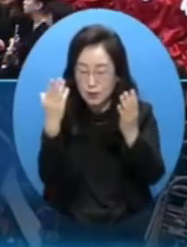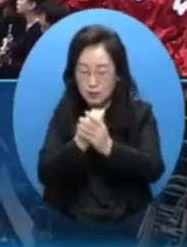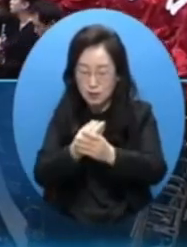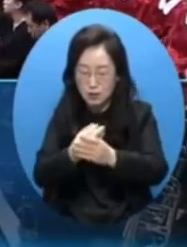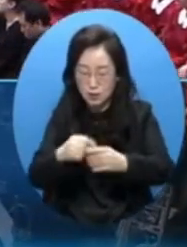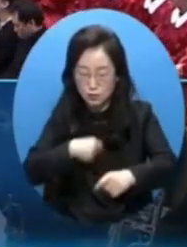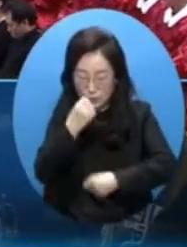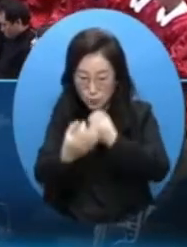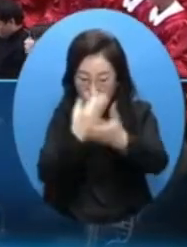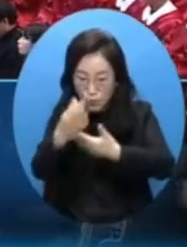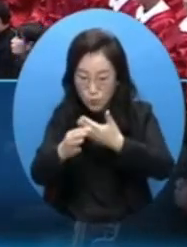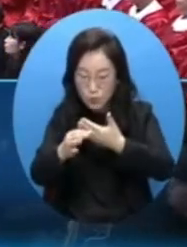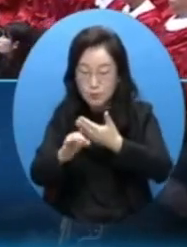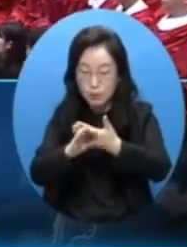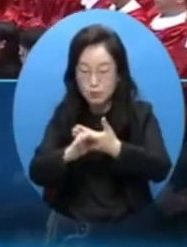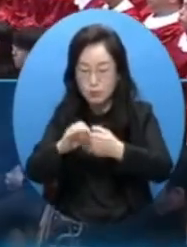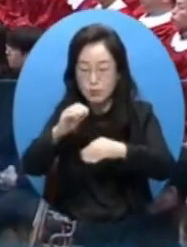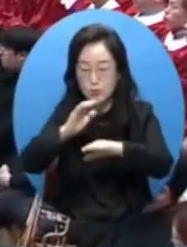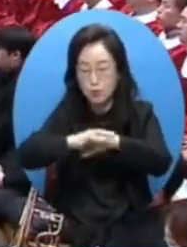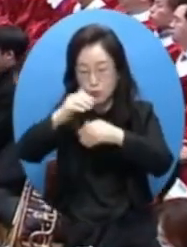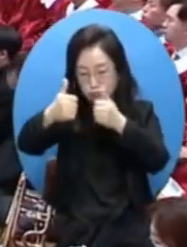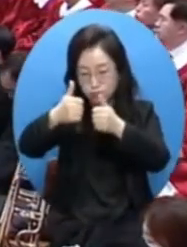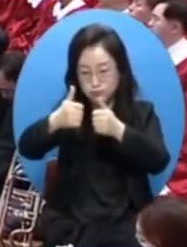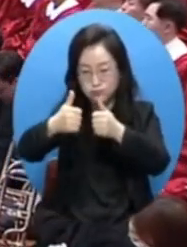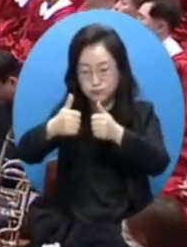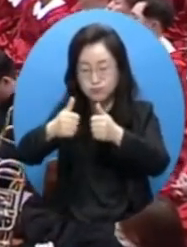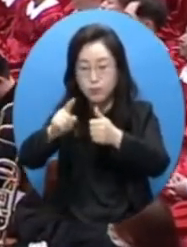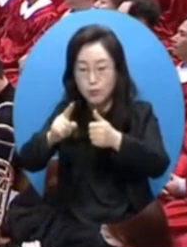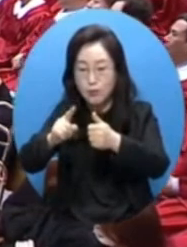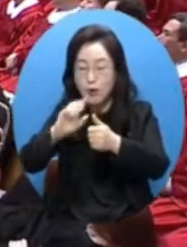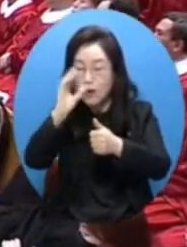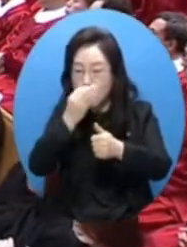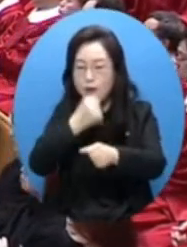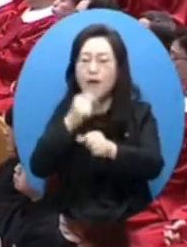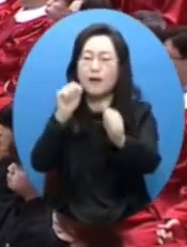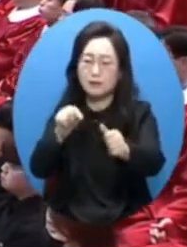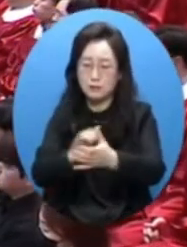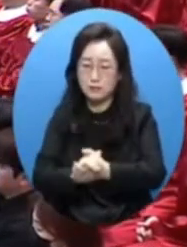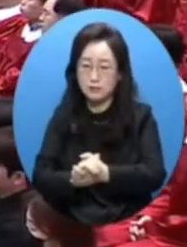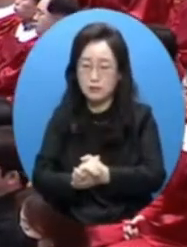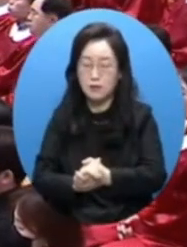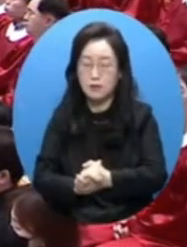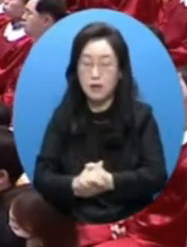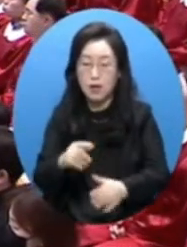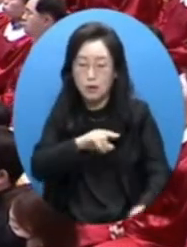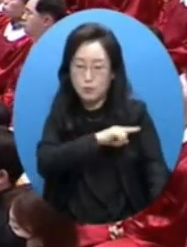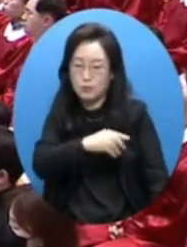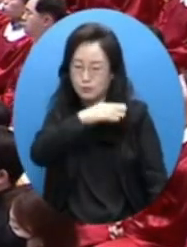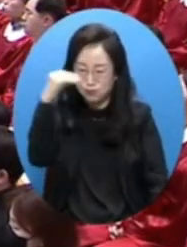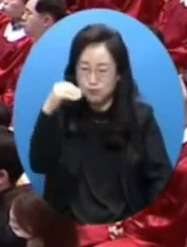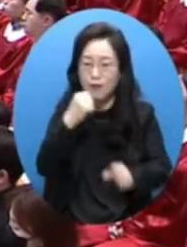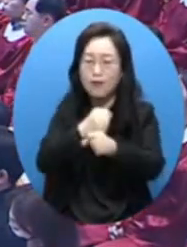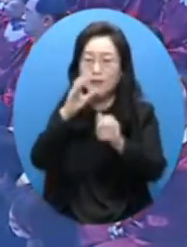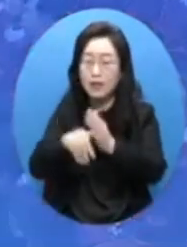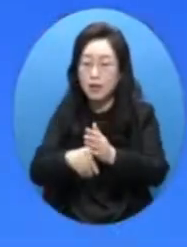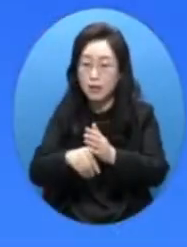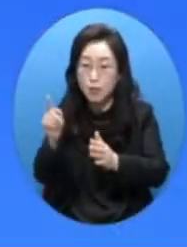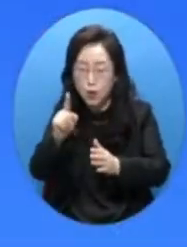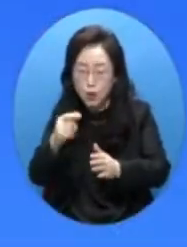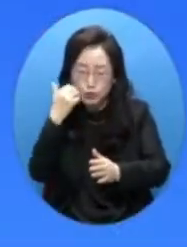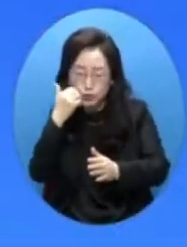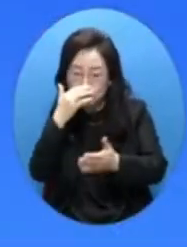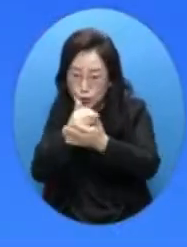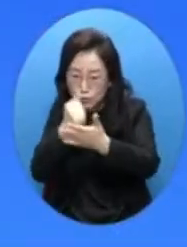능히 맞서지 못하리라 스스로 거룩하게 하라고 말씀합니다 먼저 우리가 하나님의 우리 삶 속에 아가는 먼저